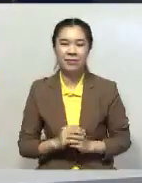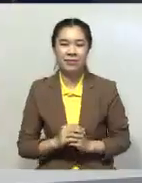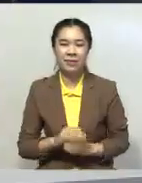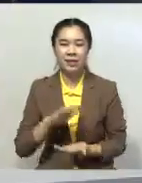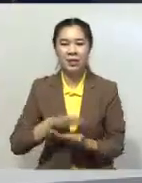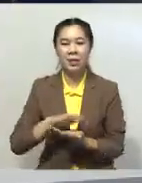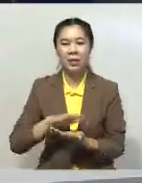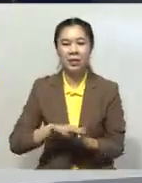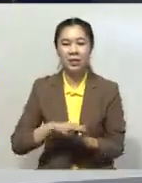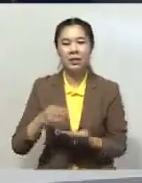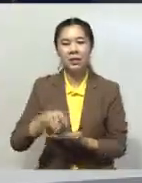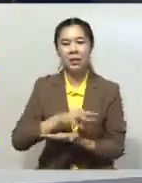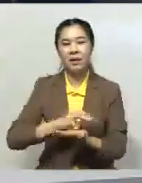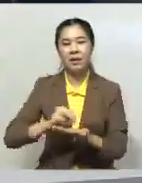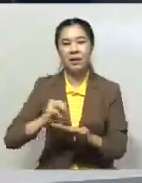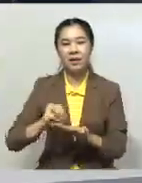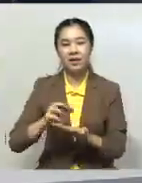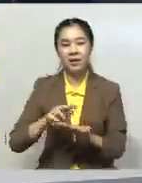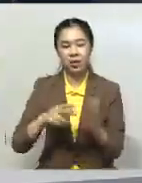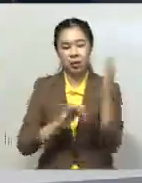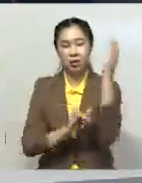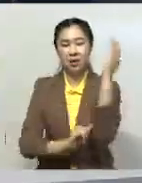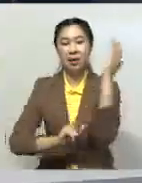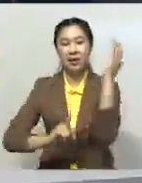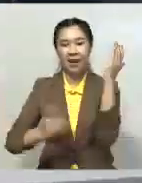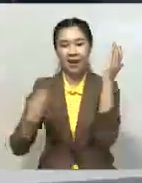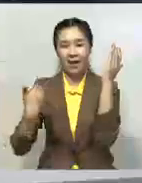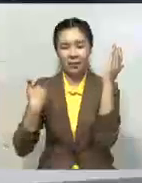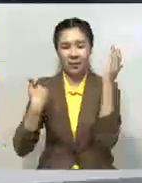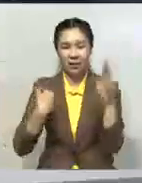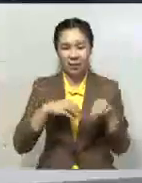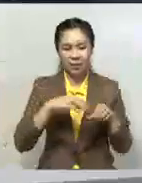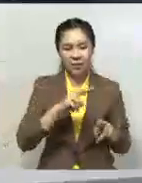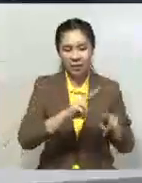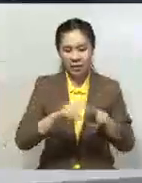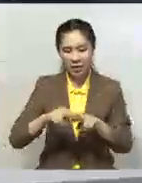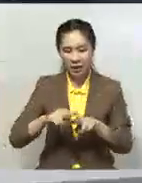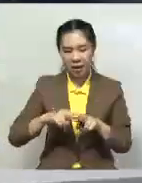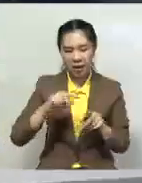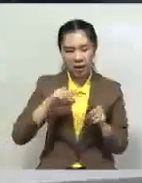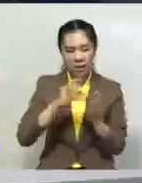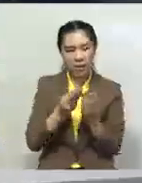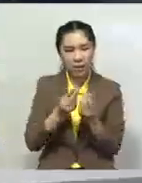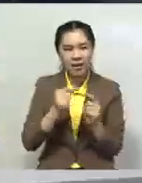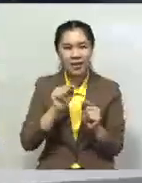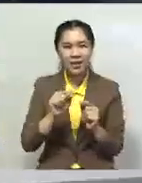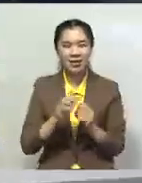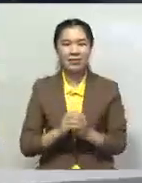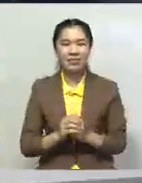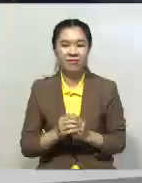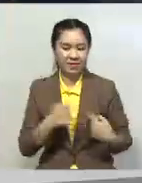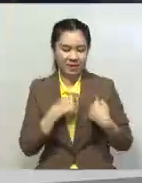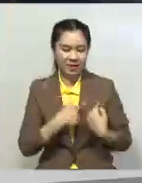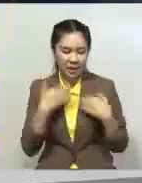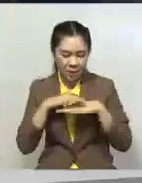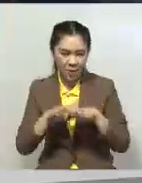ากโรงเรียนสาธิตมหาวิทยาลัยราชภัฏยะลาแปลอักษรเพื่อแสดงความจงรักภักดีไปดูบรรยากาศกันนะคะน้องๆร่วมแรงร่วม